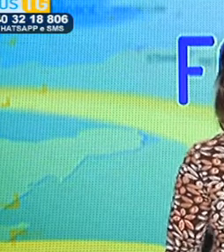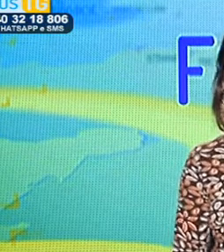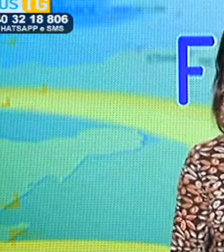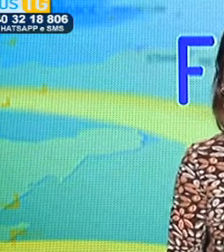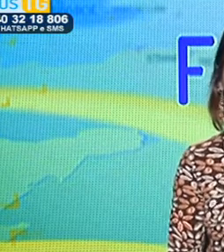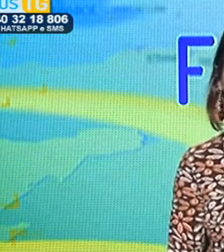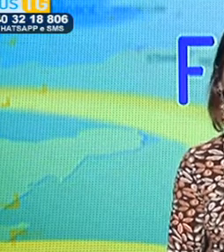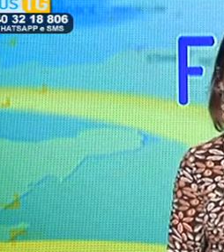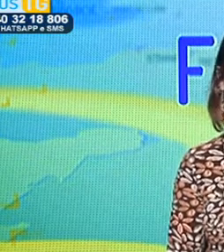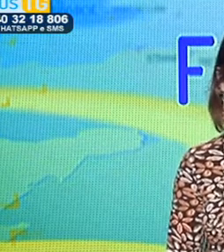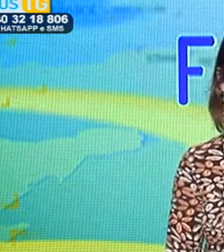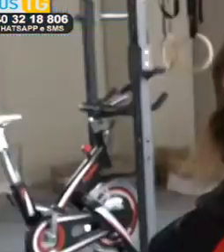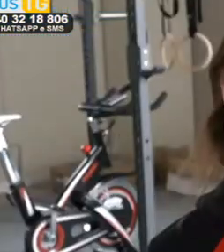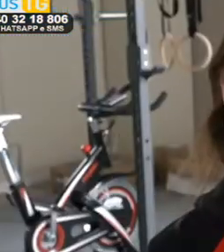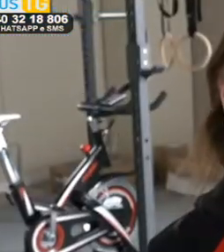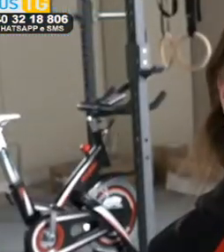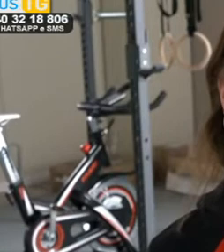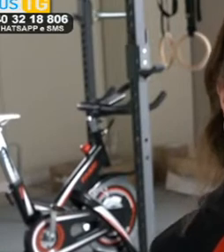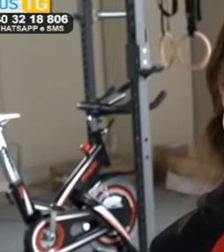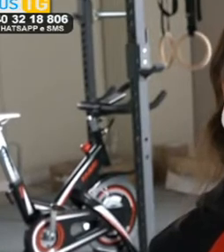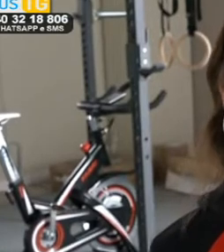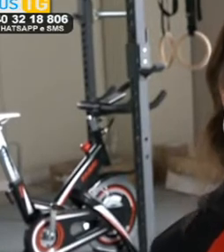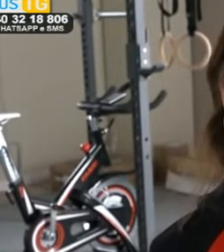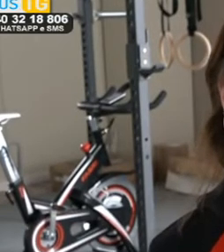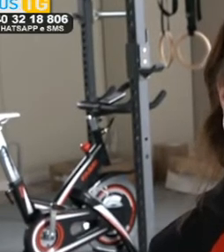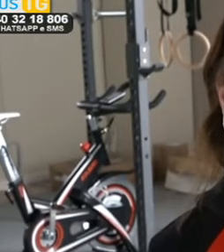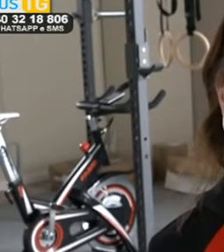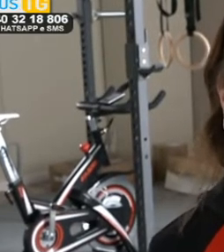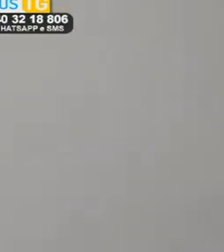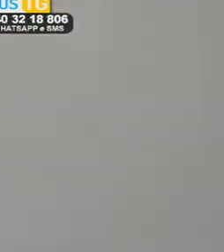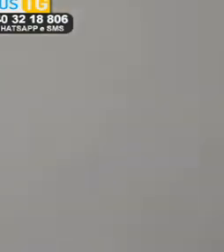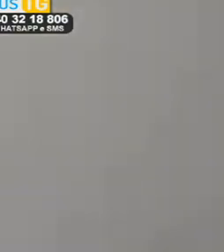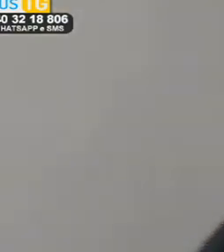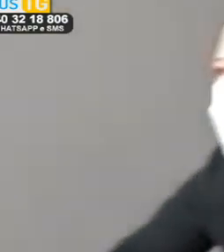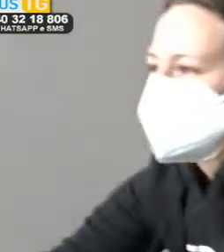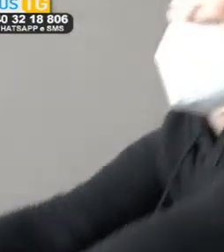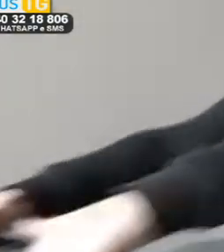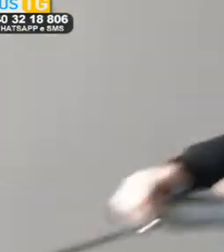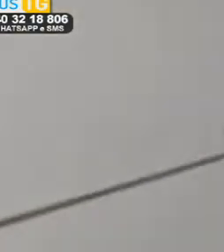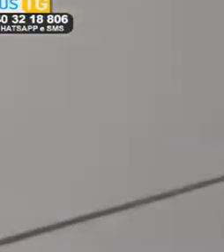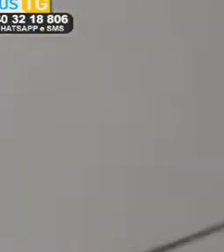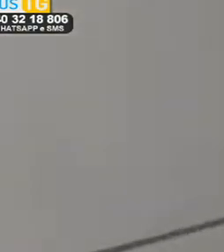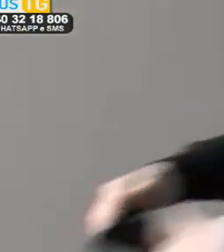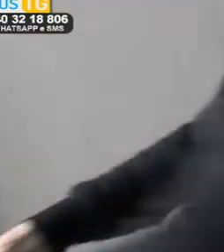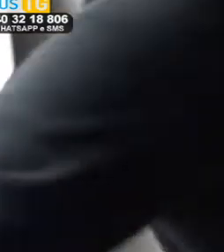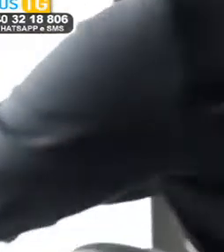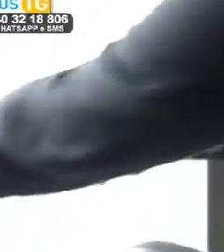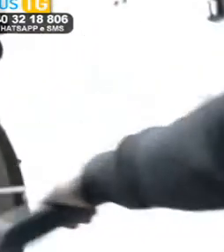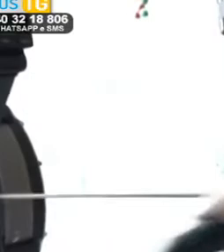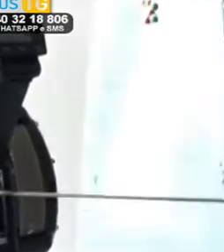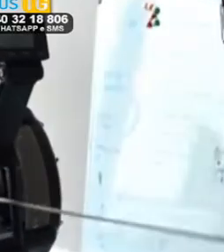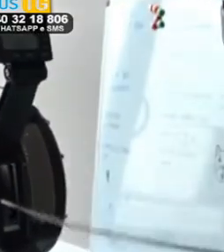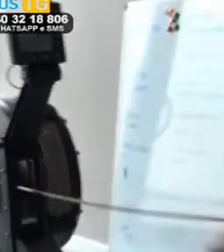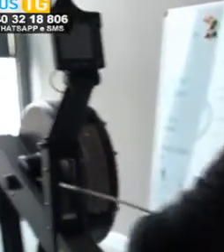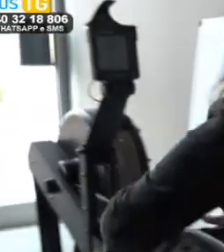regole. Si può protestare anche rispettando le regole. Chiara Durante, titolare di uno studio di allenamento funzionale